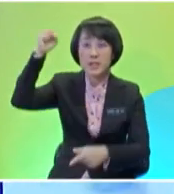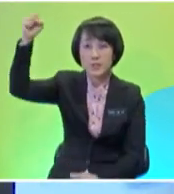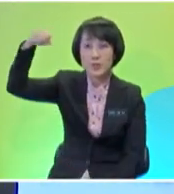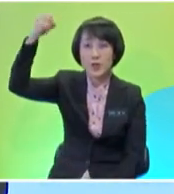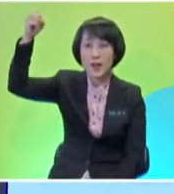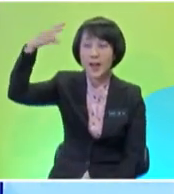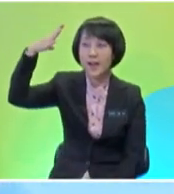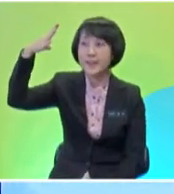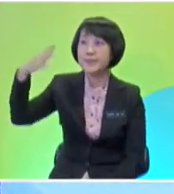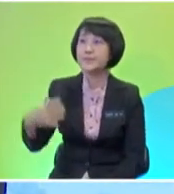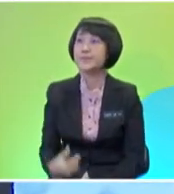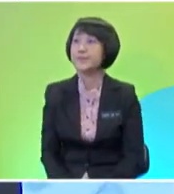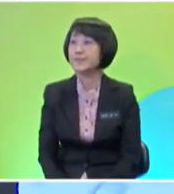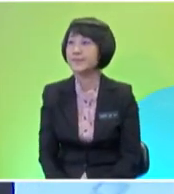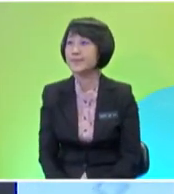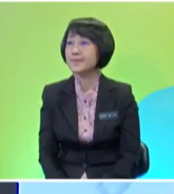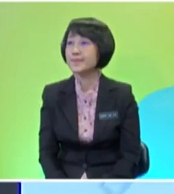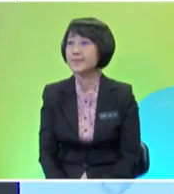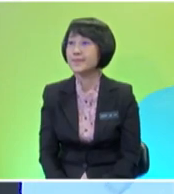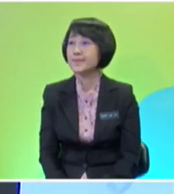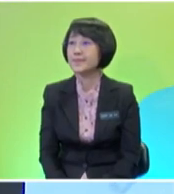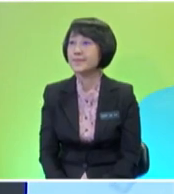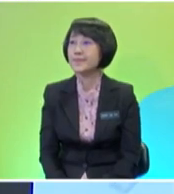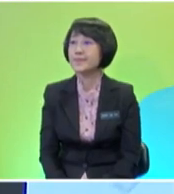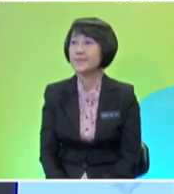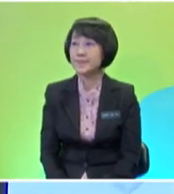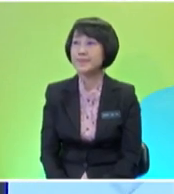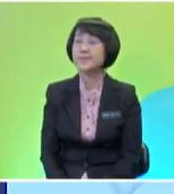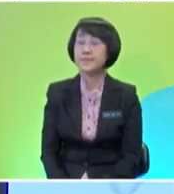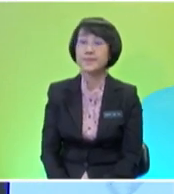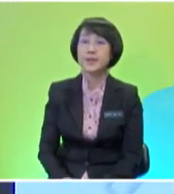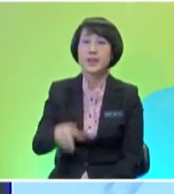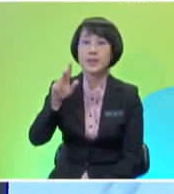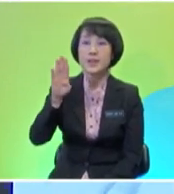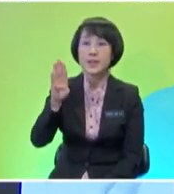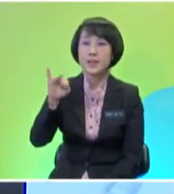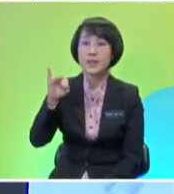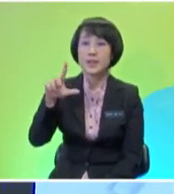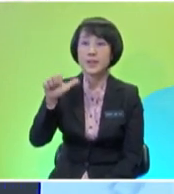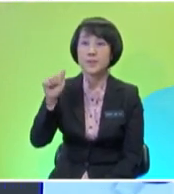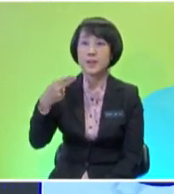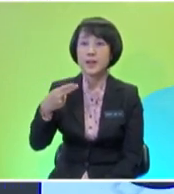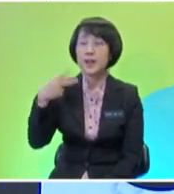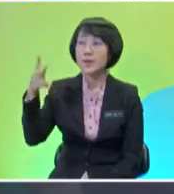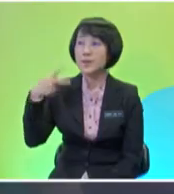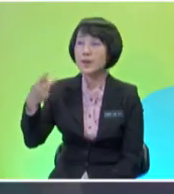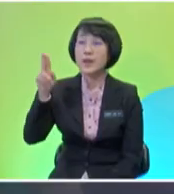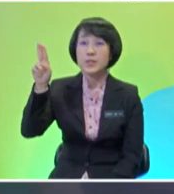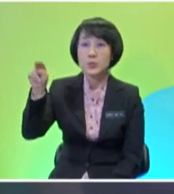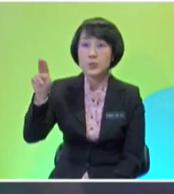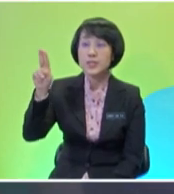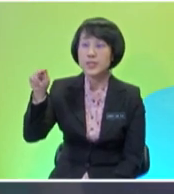solar. Panel solar ni. Okey, kita ada bilah kipas sebab kita nak buat kipas. Okey, lepas tu kita ada switch, nak hidupkan